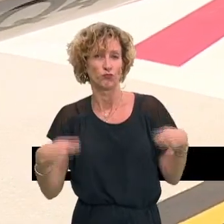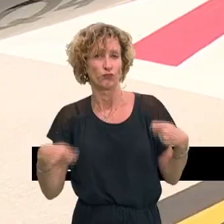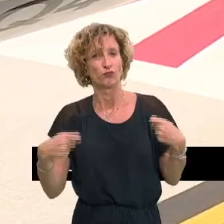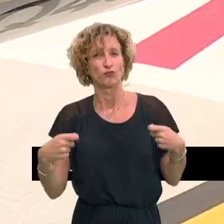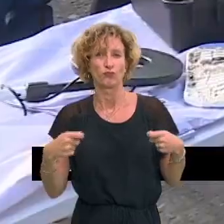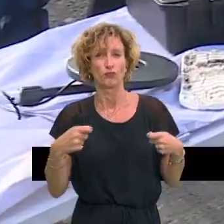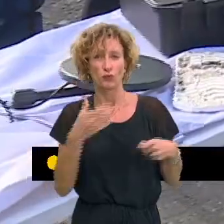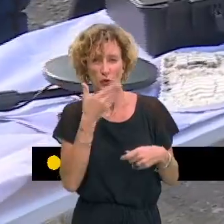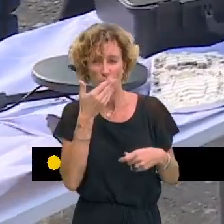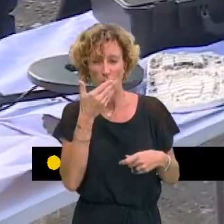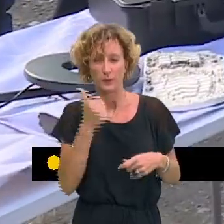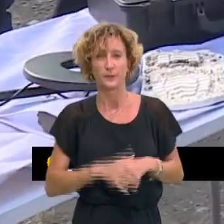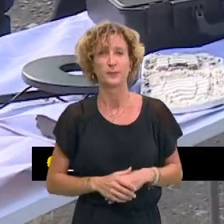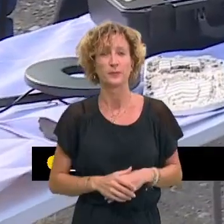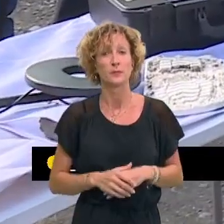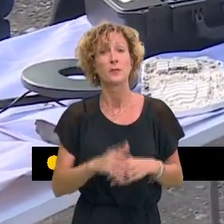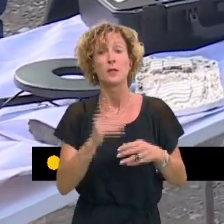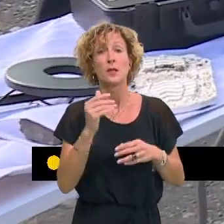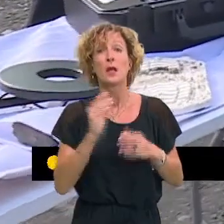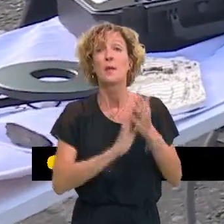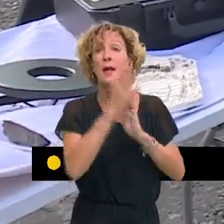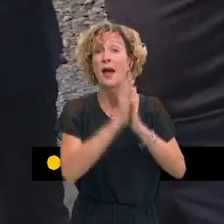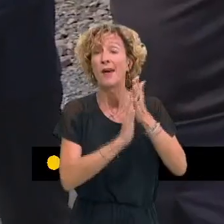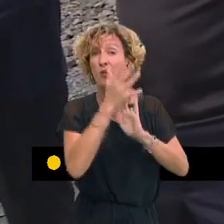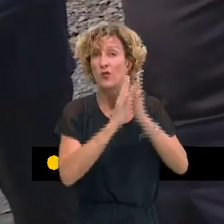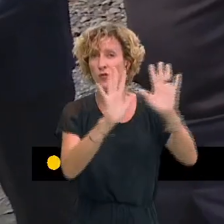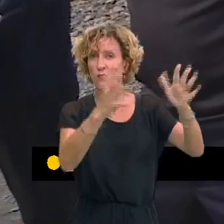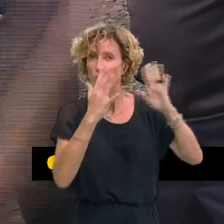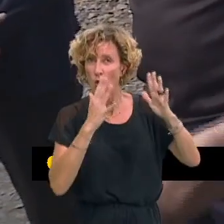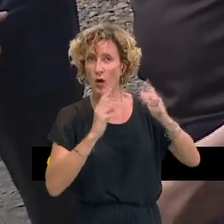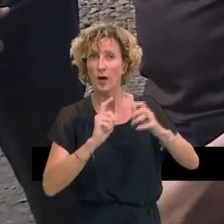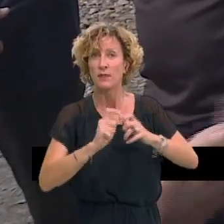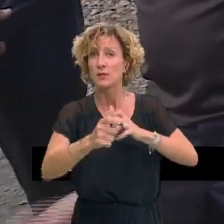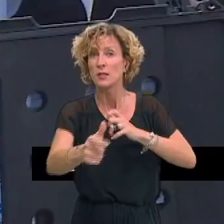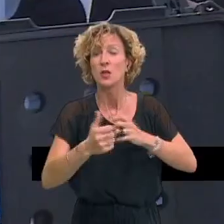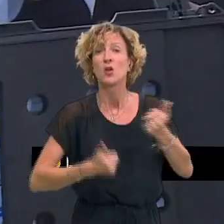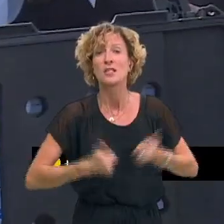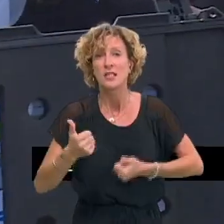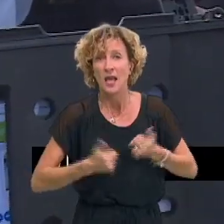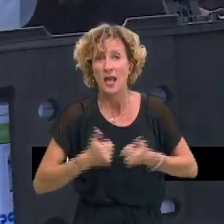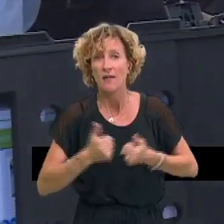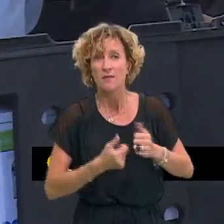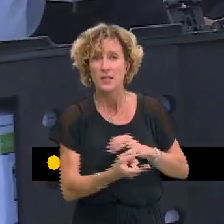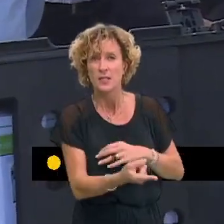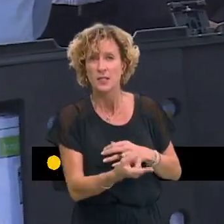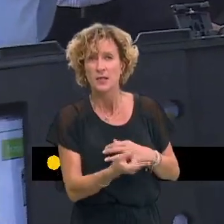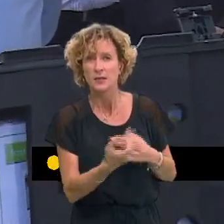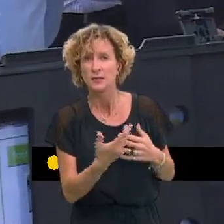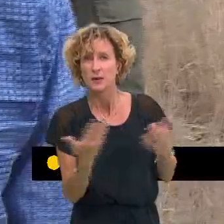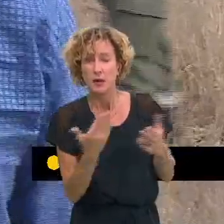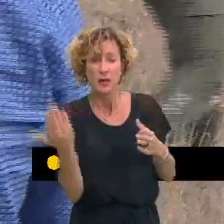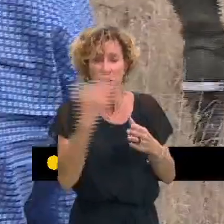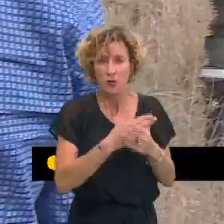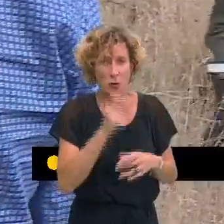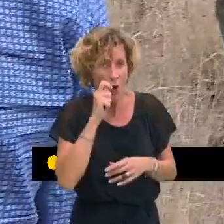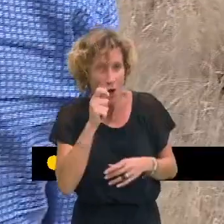nous. Après un feu de forêt, d'autres services entrent en action. La recherche, causes et circonstances des incendies. Divers